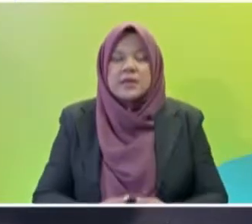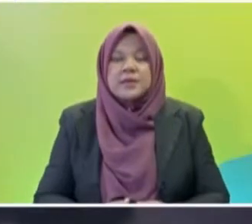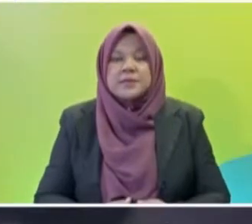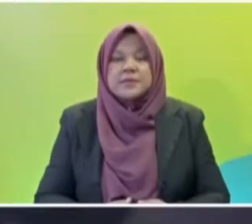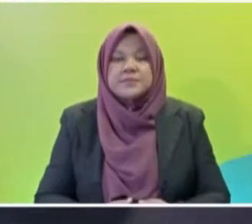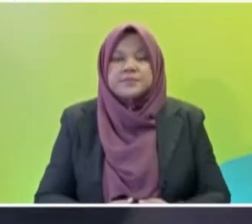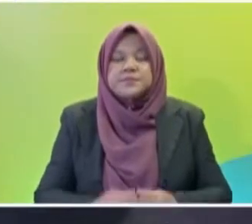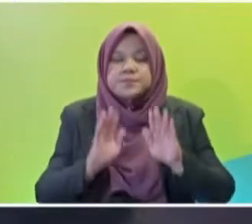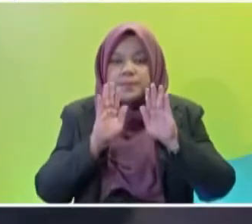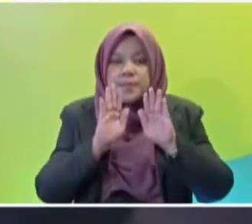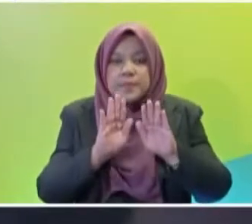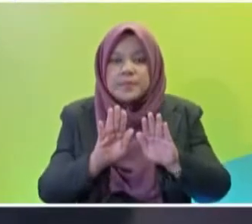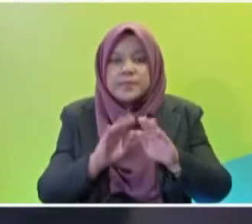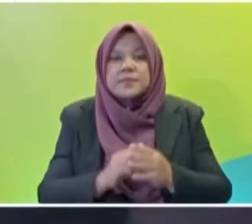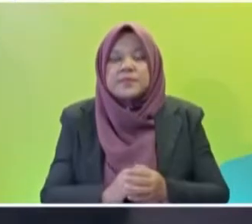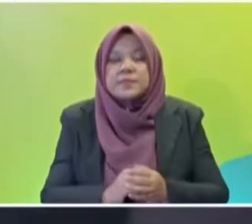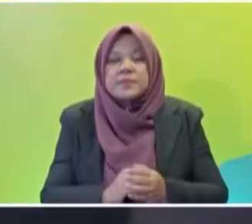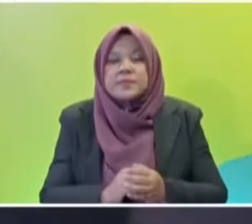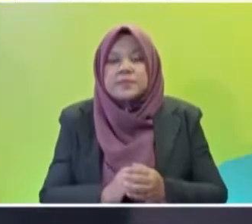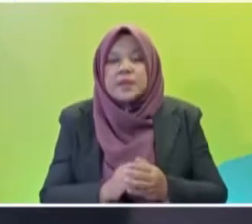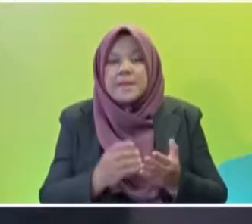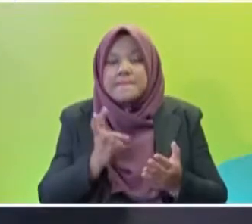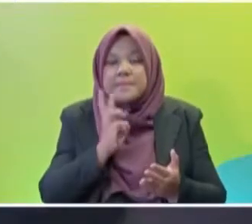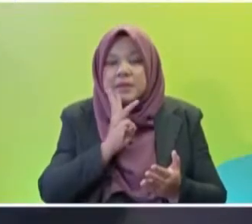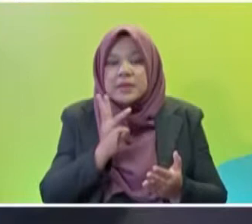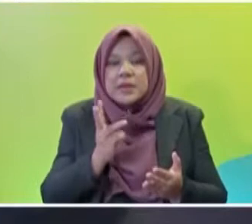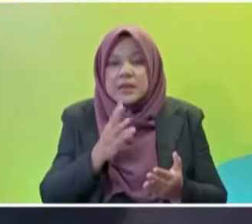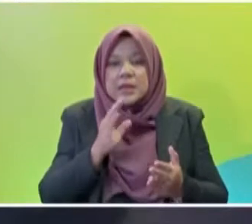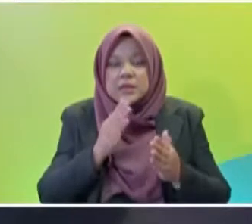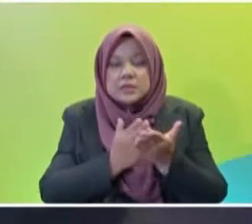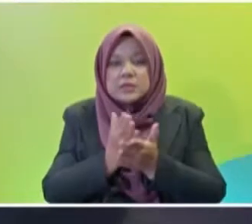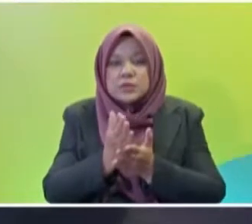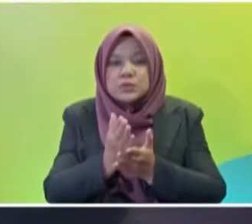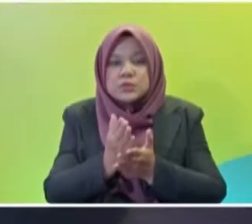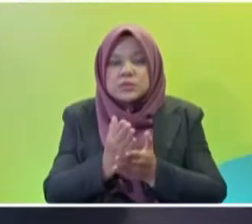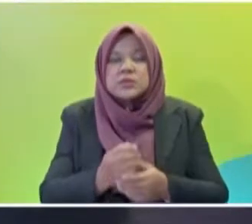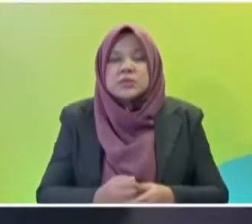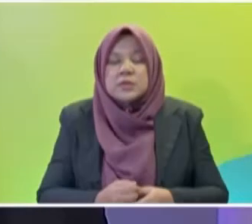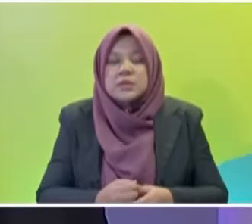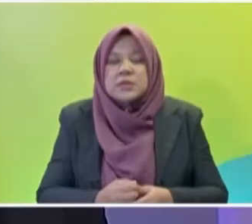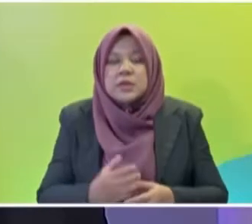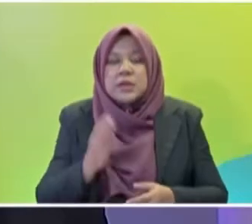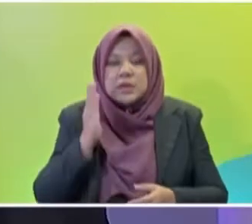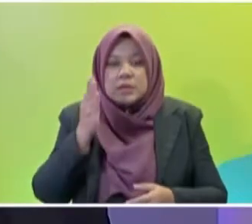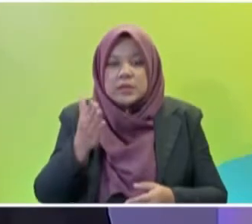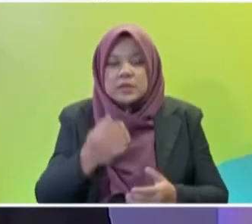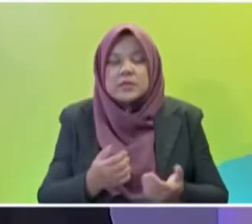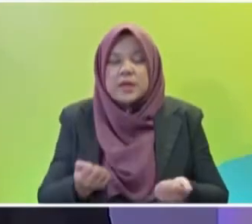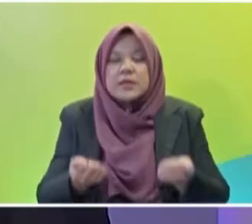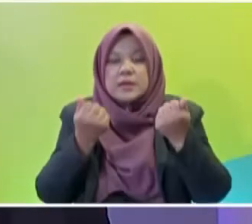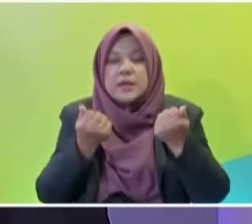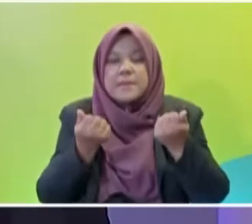kita tolak, bendalik akan terus bergerak ke pipe tadi, okey, dan dia akan mengangkat